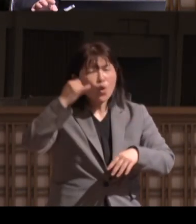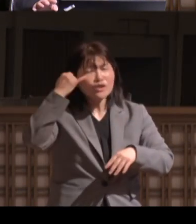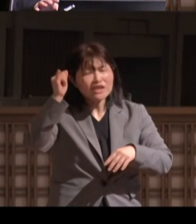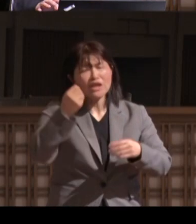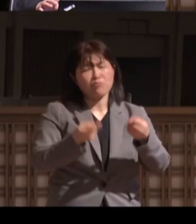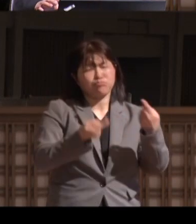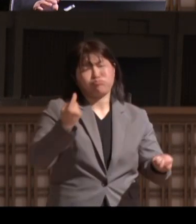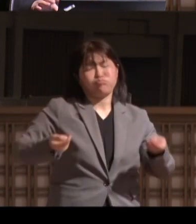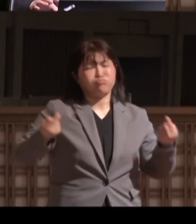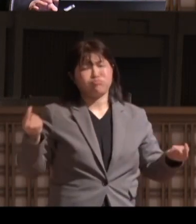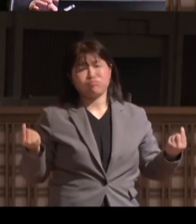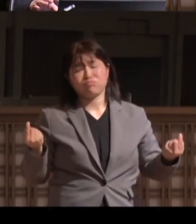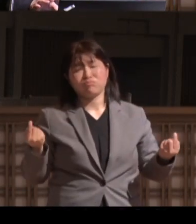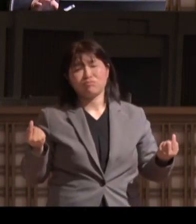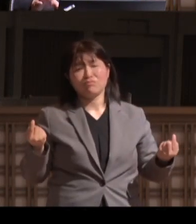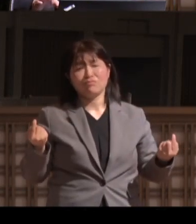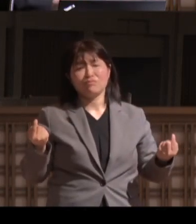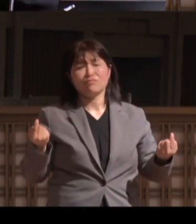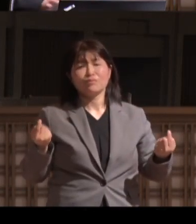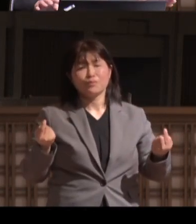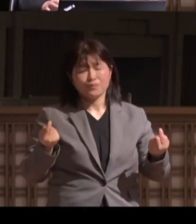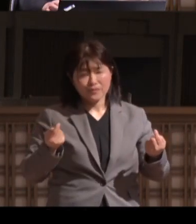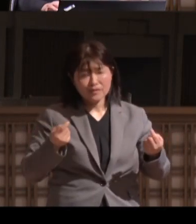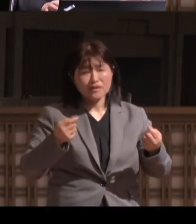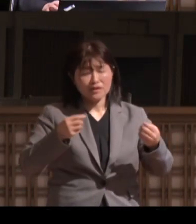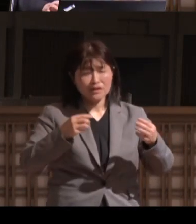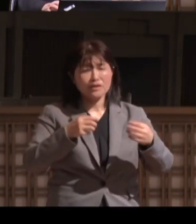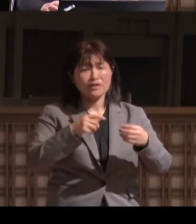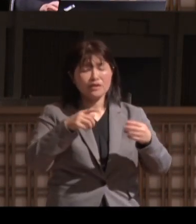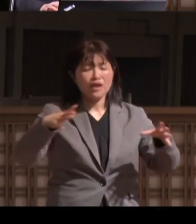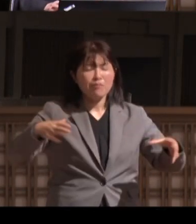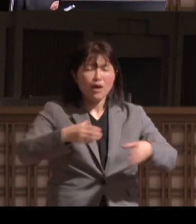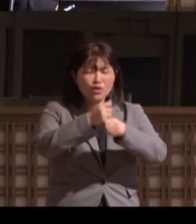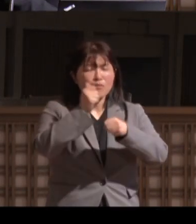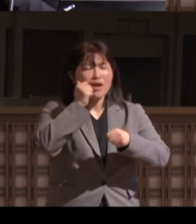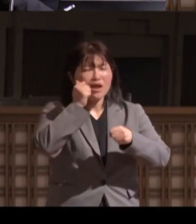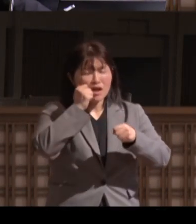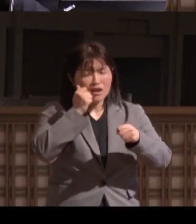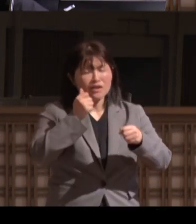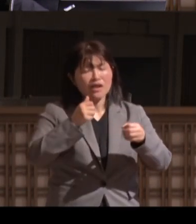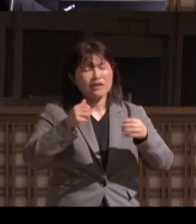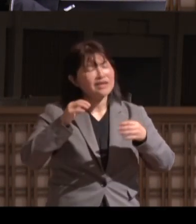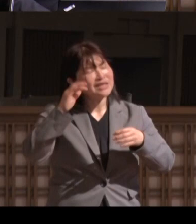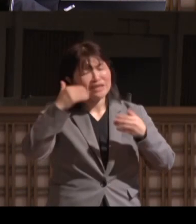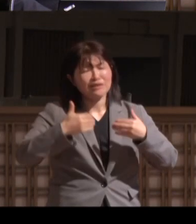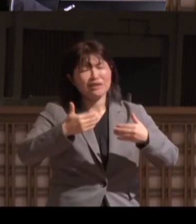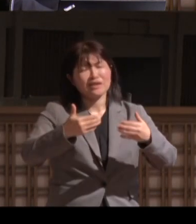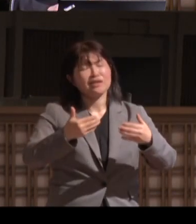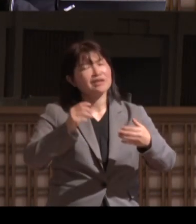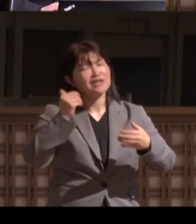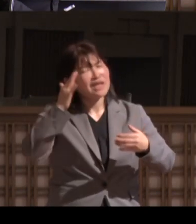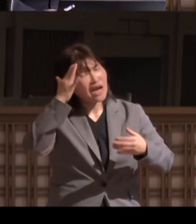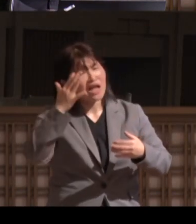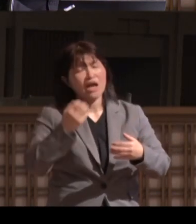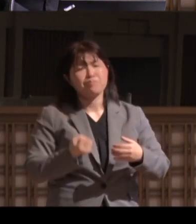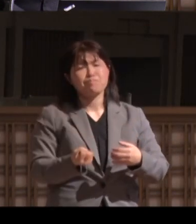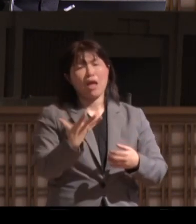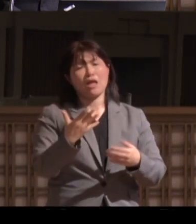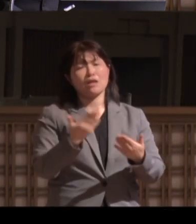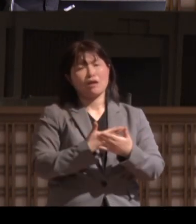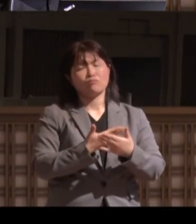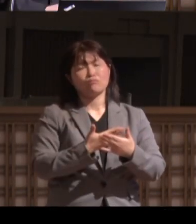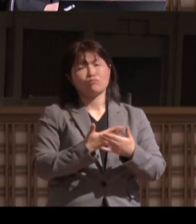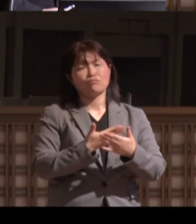が出てしまってで合意形成ができないから話がポシャるとで元の